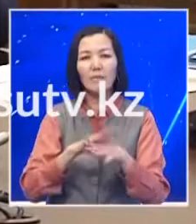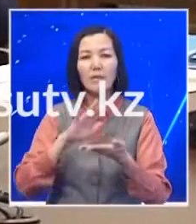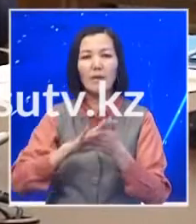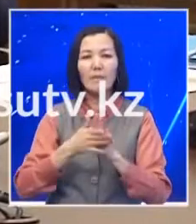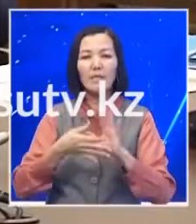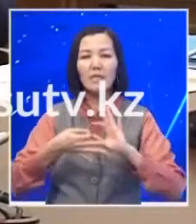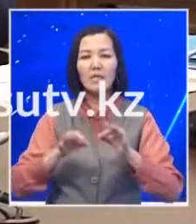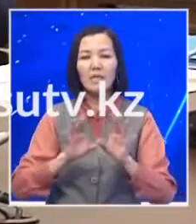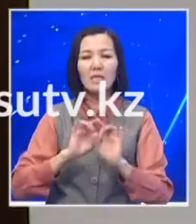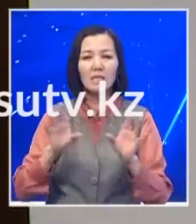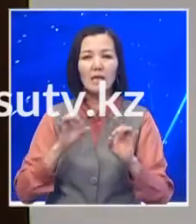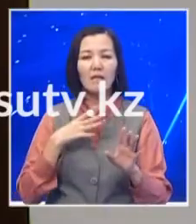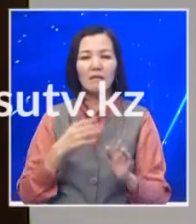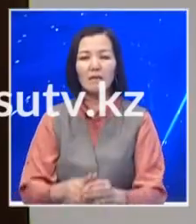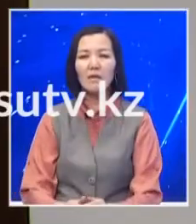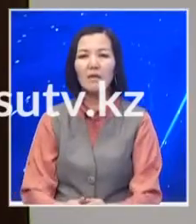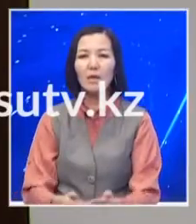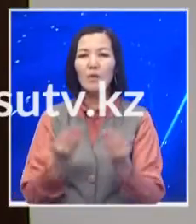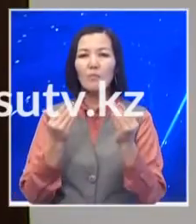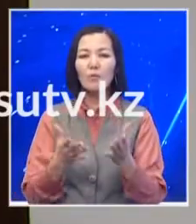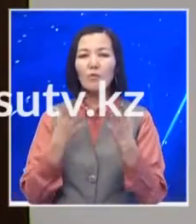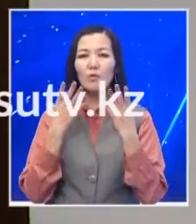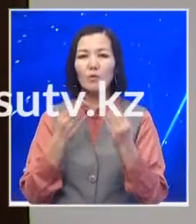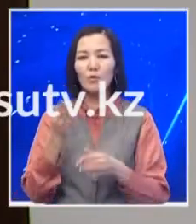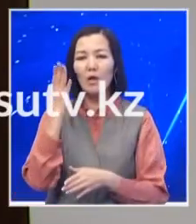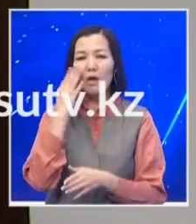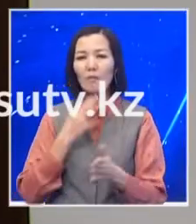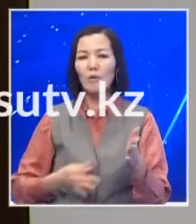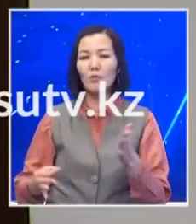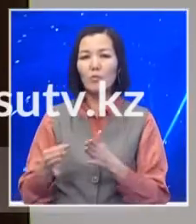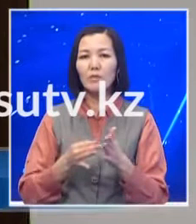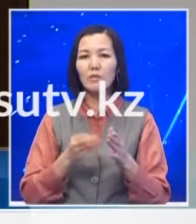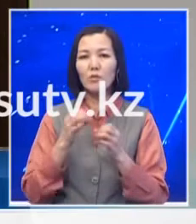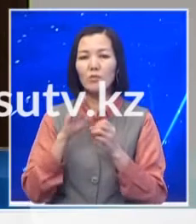эпидахуалды саралады. Бүгінгі таңда Алматы облысында